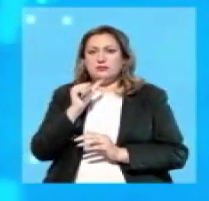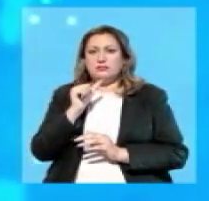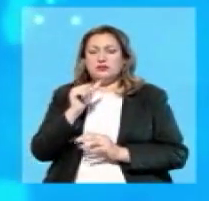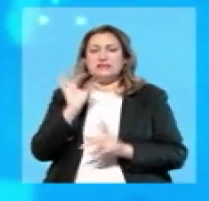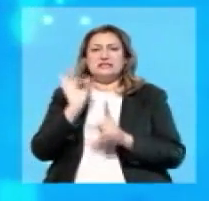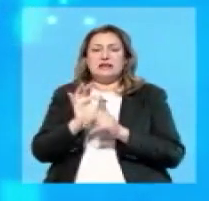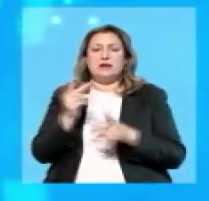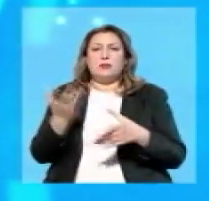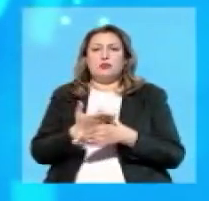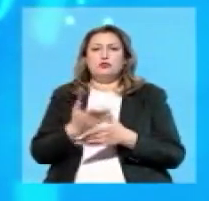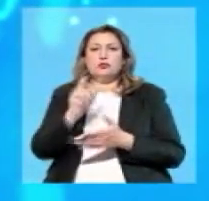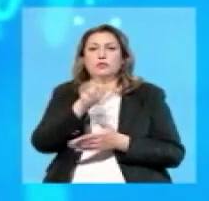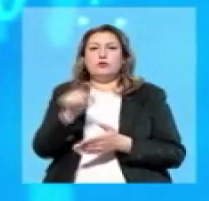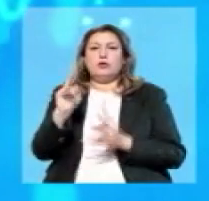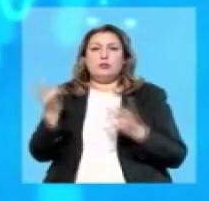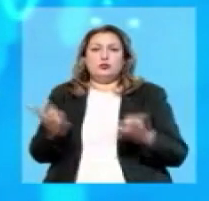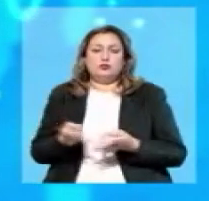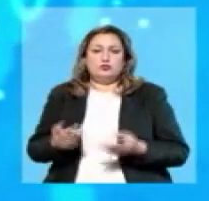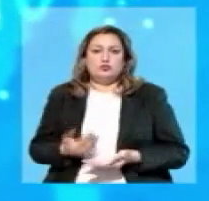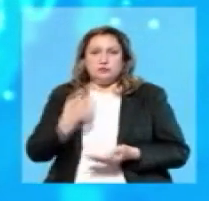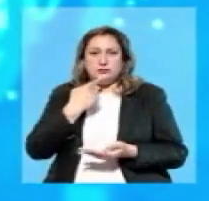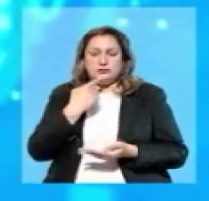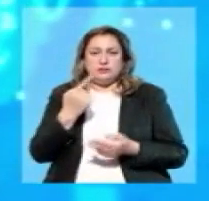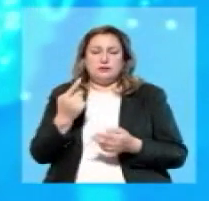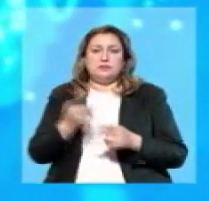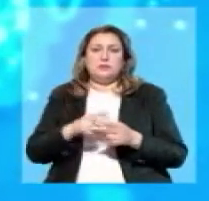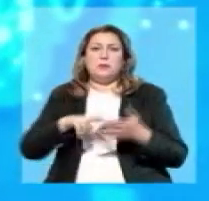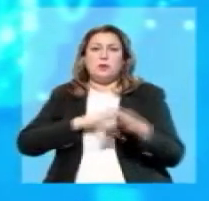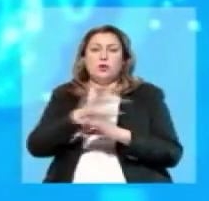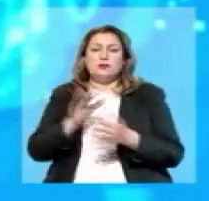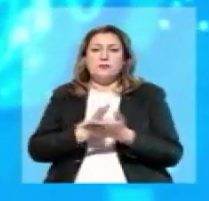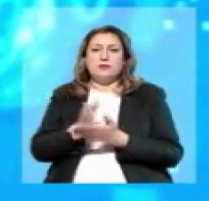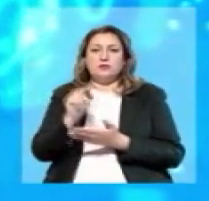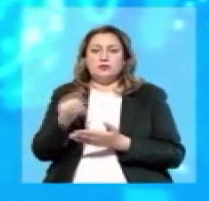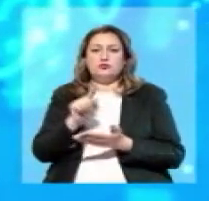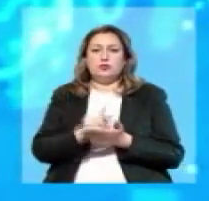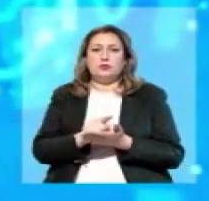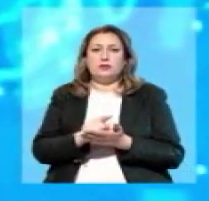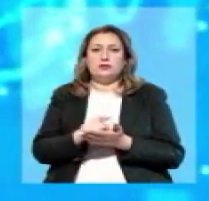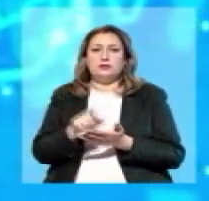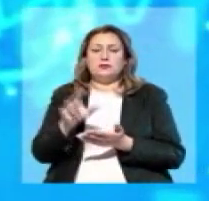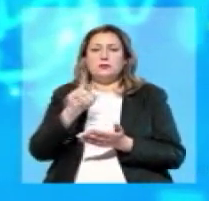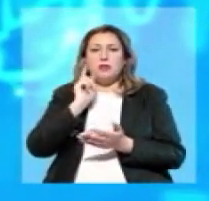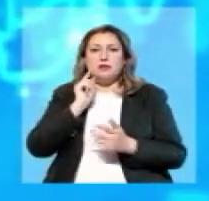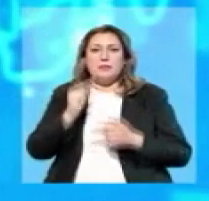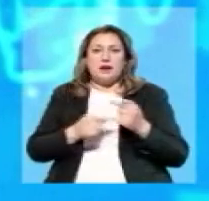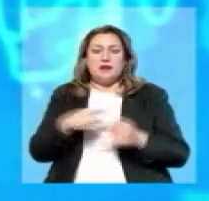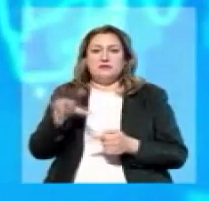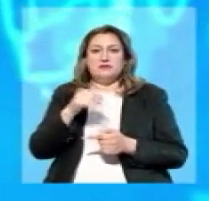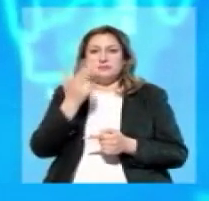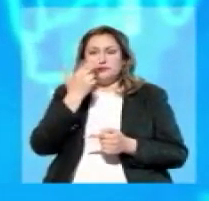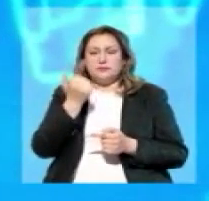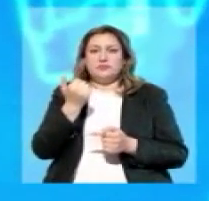баулу көзделген. Осы орайда ұйымдастырушылар Қостанай қаласының кіреберісіне киіз үй тігіп құрылтай өткізді. Марафонға мұрындық